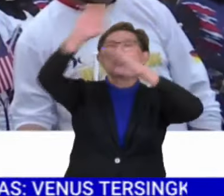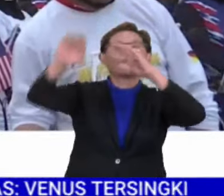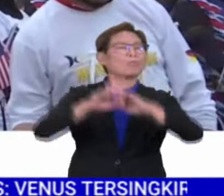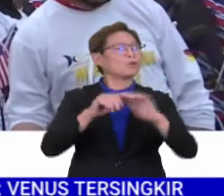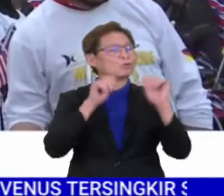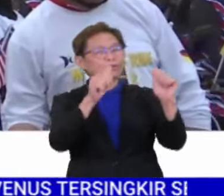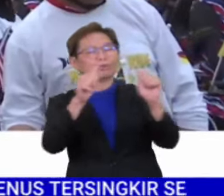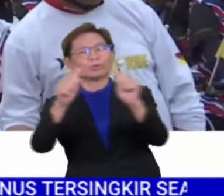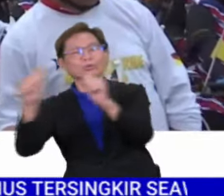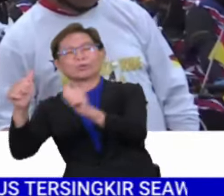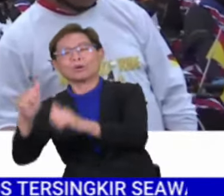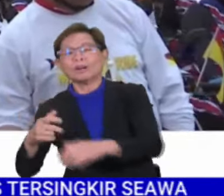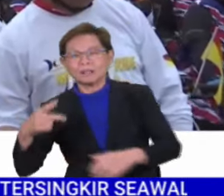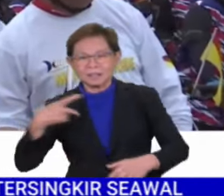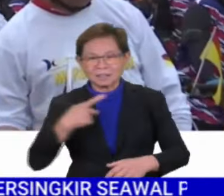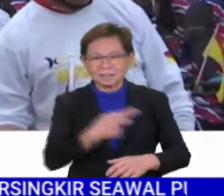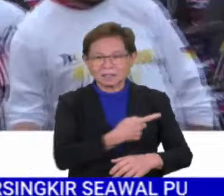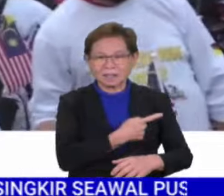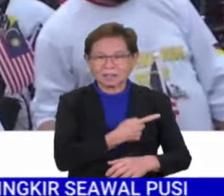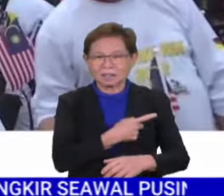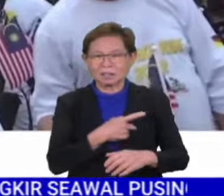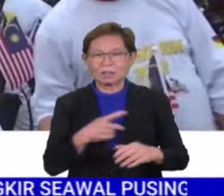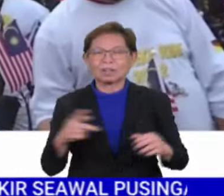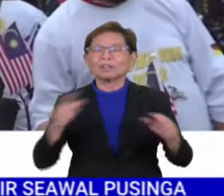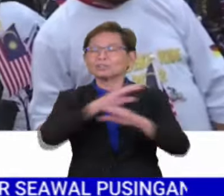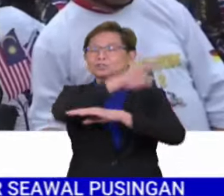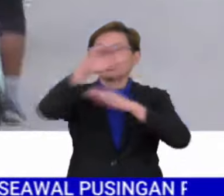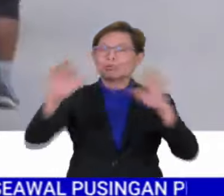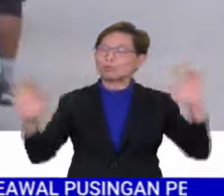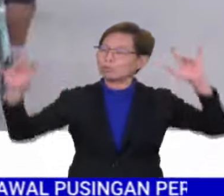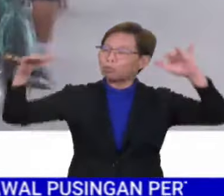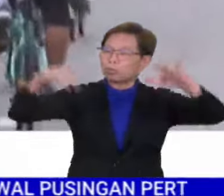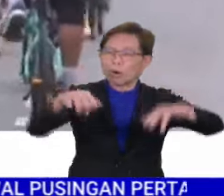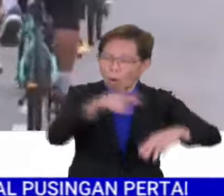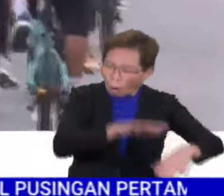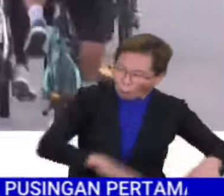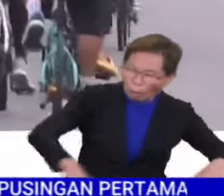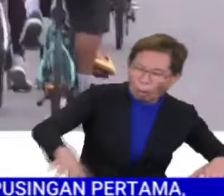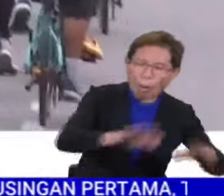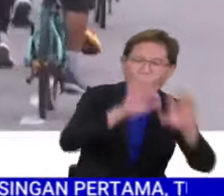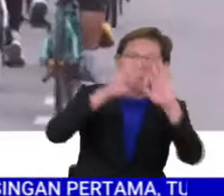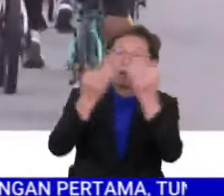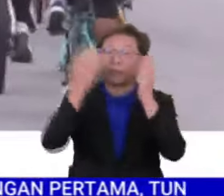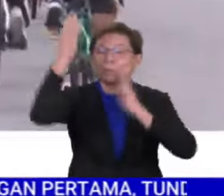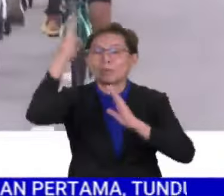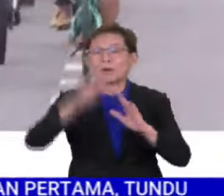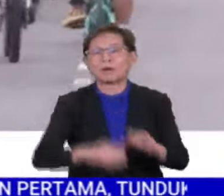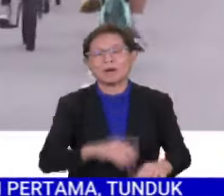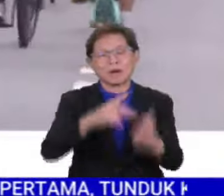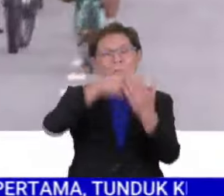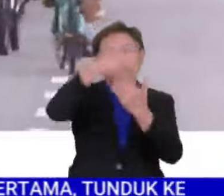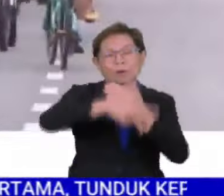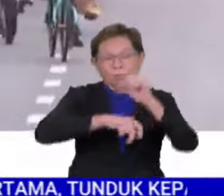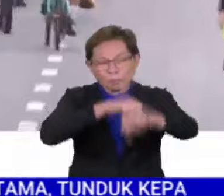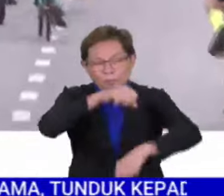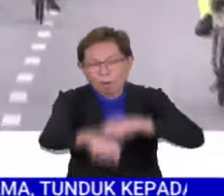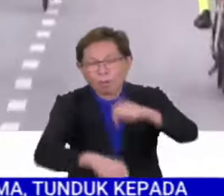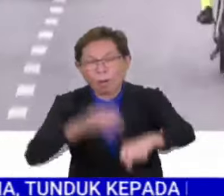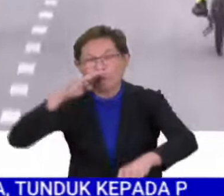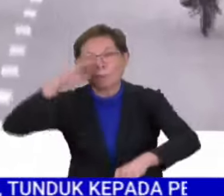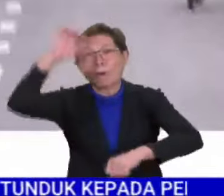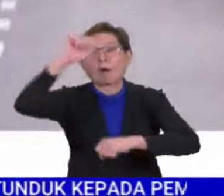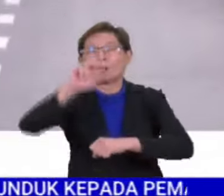baik. Semua kita berkumpul itu semua adalah keluarga Malaysia sekali. Program Kayuhan Santai Merdeka